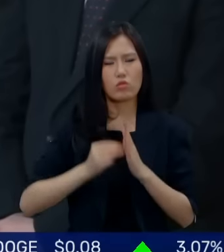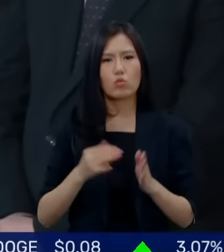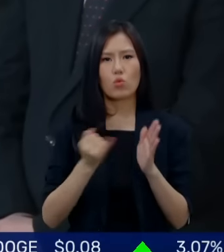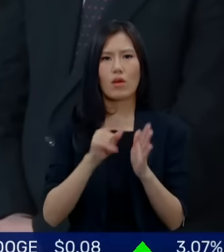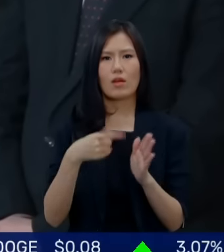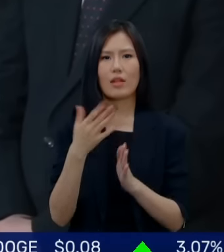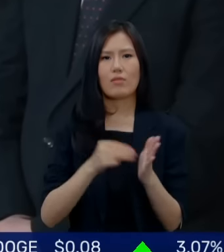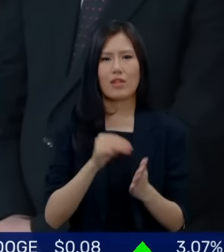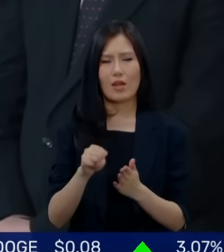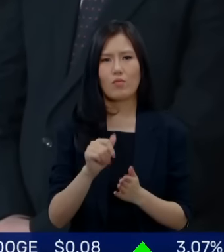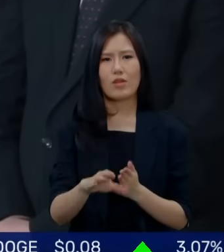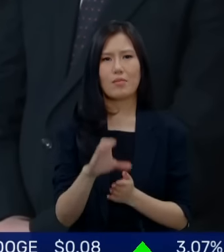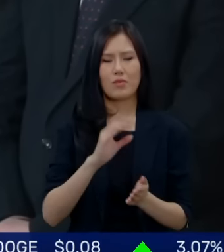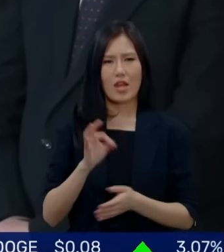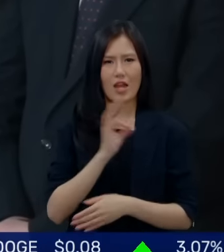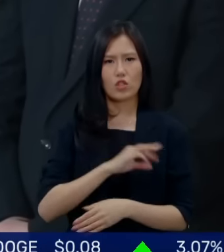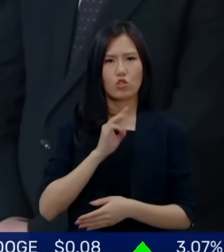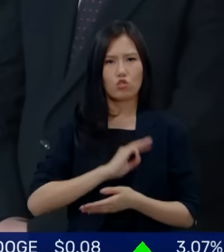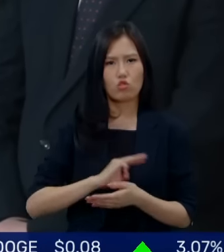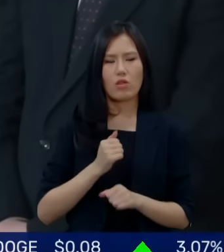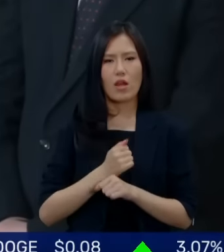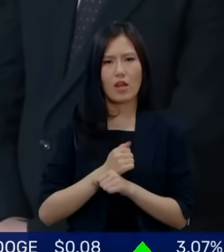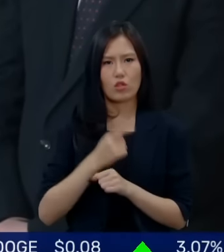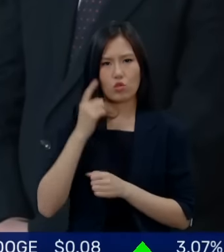төгрөгийн цэвэр ашигтай ажиллахаар төлөвлөсөн гэлээ.